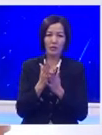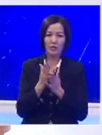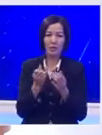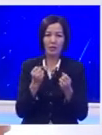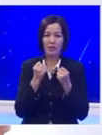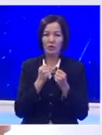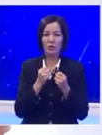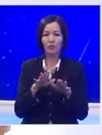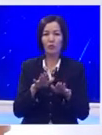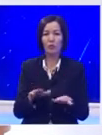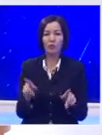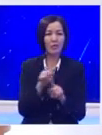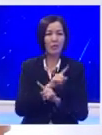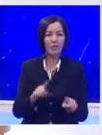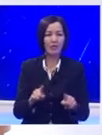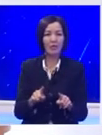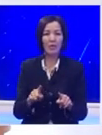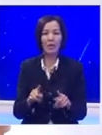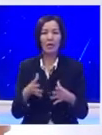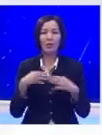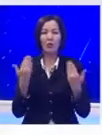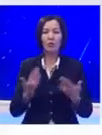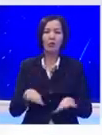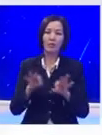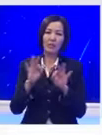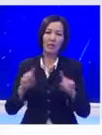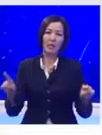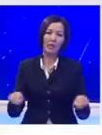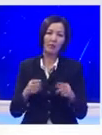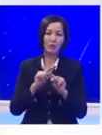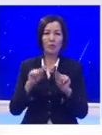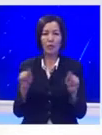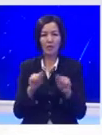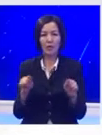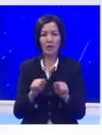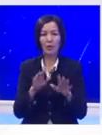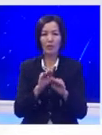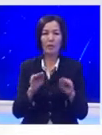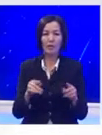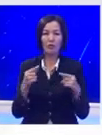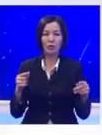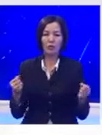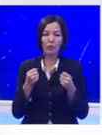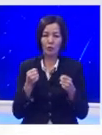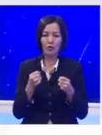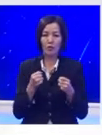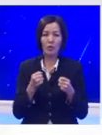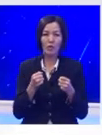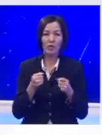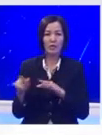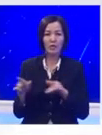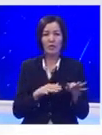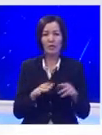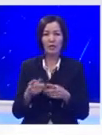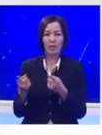ерекше. Тәрбиелеуде де салауатты өмір салтын насихаттауда да балаларды түрлі спорттық